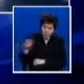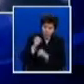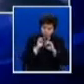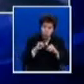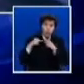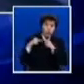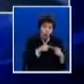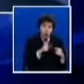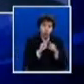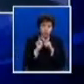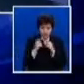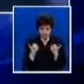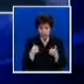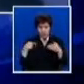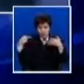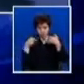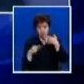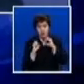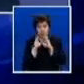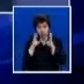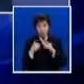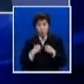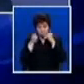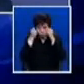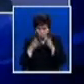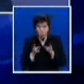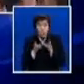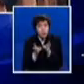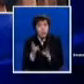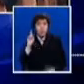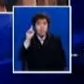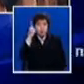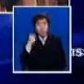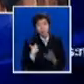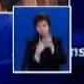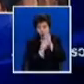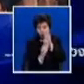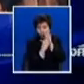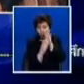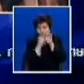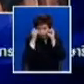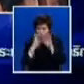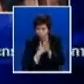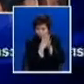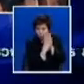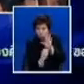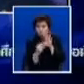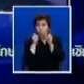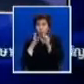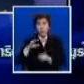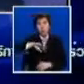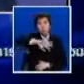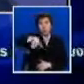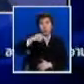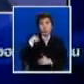ก็จะมีตัวชี้วัดอย่างชัดเจนว่าการผลิตครูตามแนวทางใหม่การฝึกอบรมครูประจำการในปัจจุบันและรวมไปถึงการ